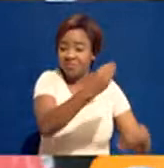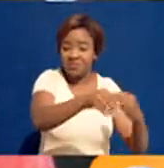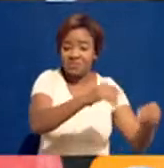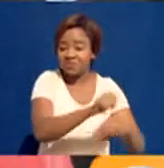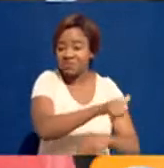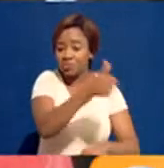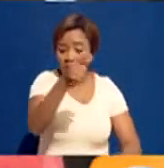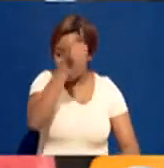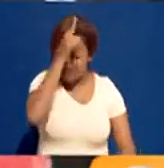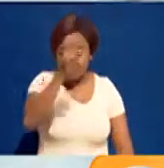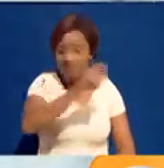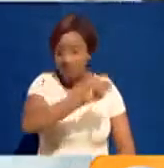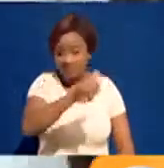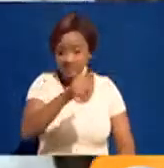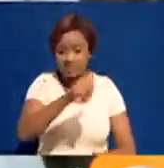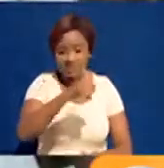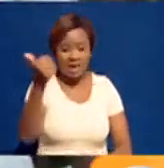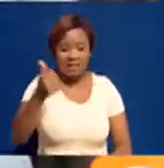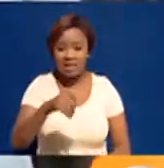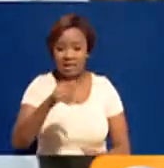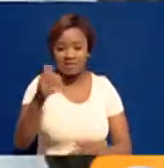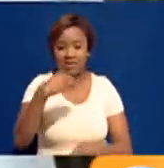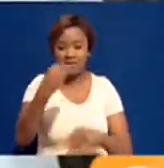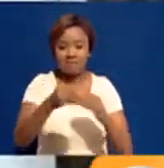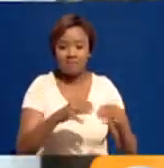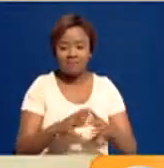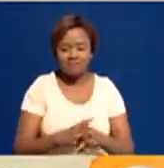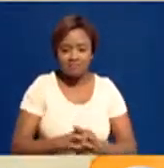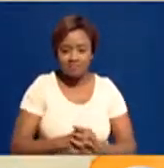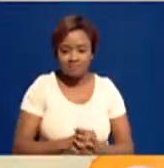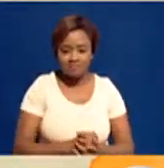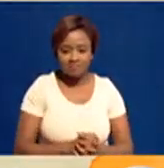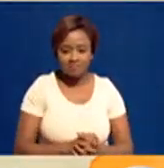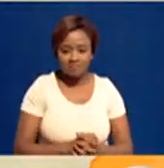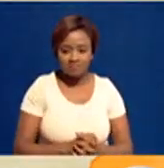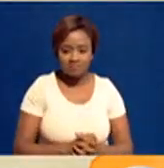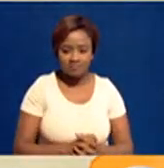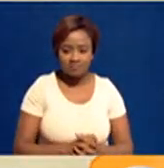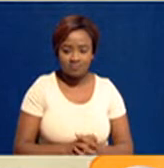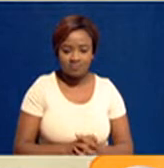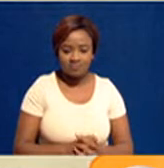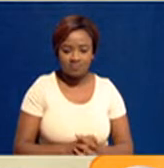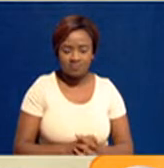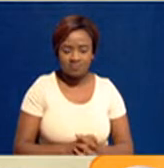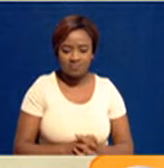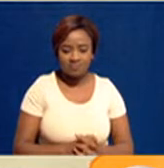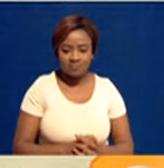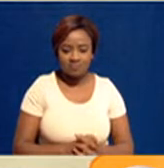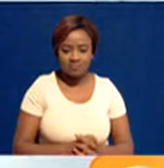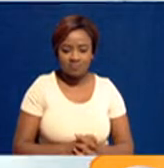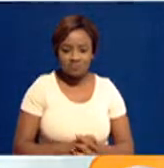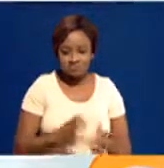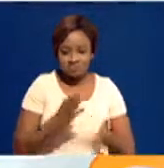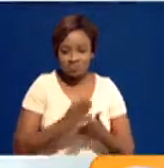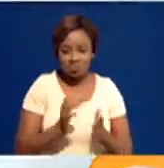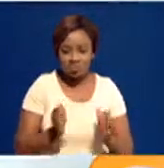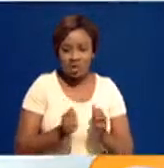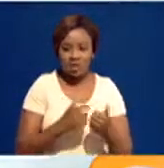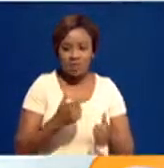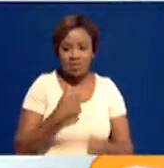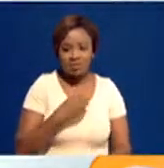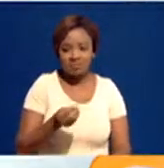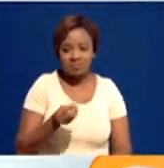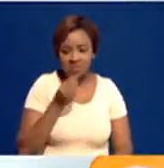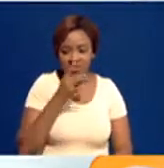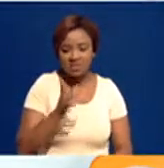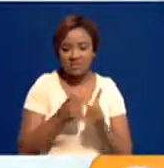kabongoi location ingine. Ilikula nyama ya ng'ombe na iliyokufa. Baada ya kula, tumbo